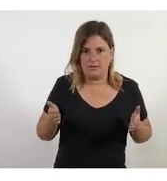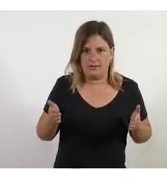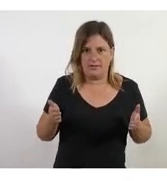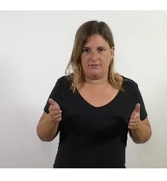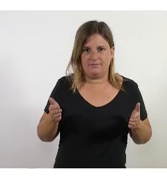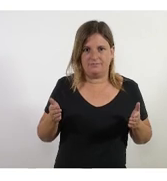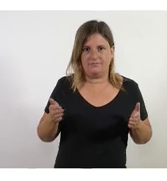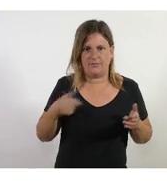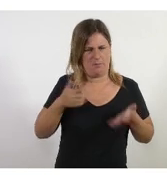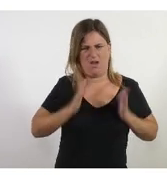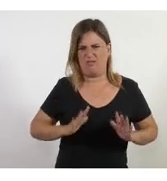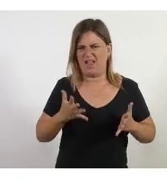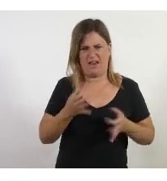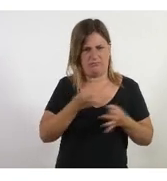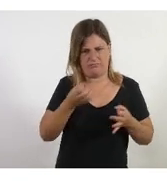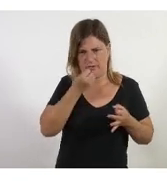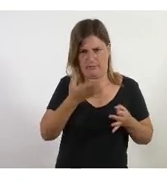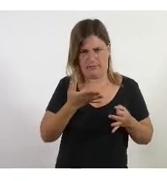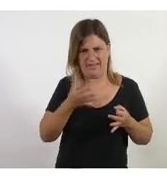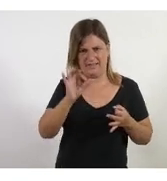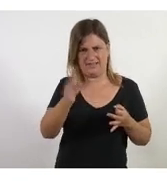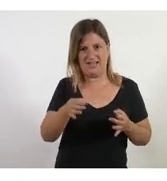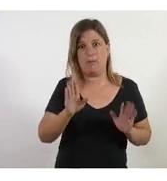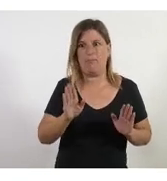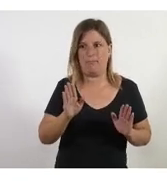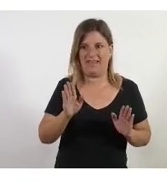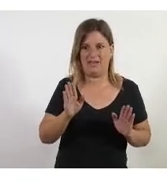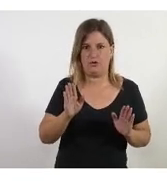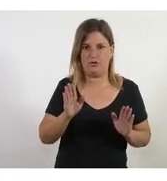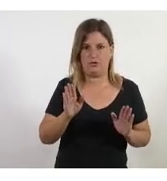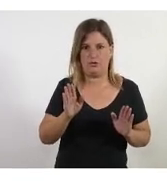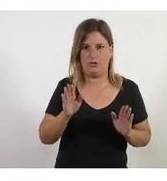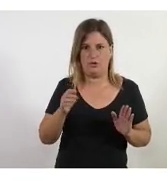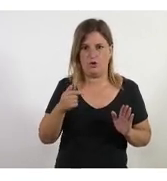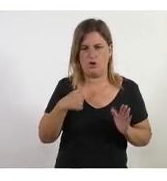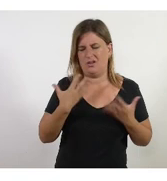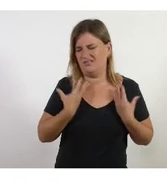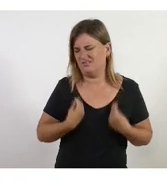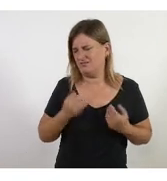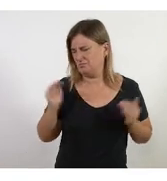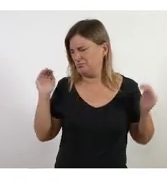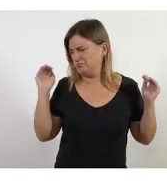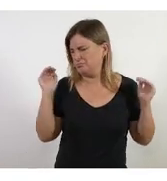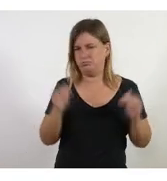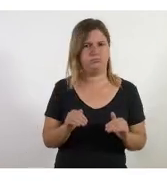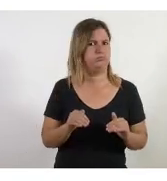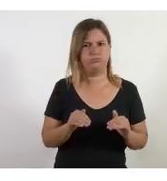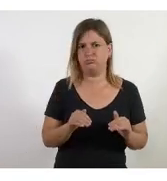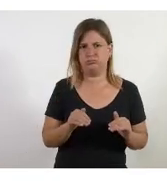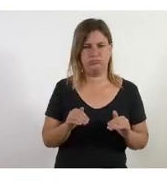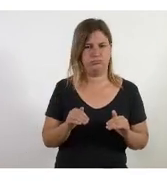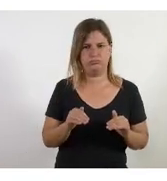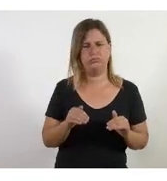El meu fill ara està bé i tot, eh? Però després d'ensorrar-me en la misèria com em vaig ensorrar, vaig